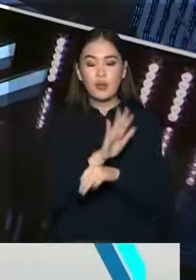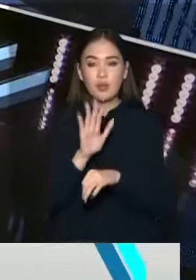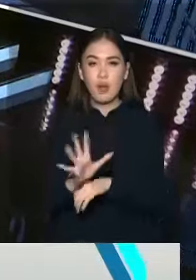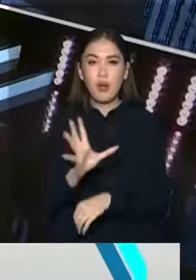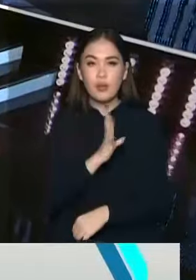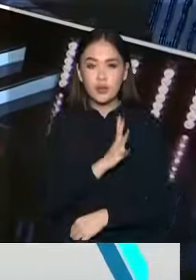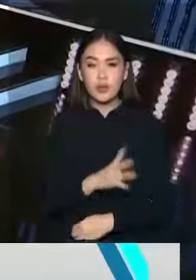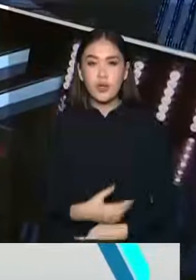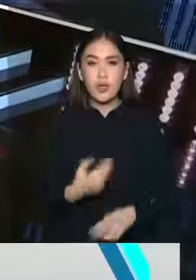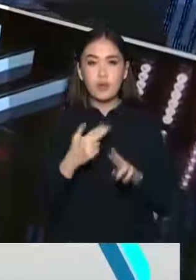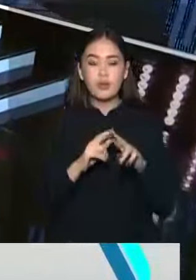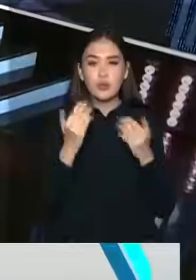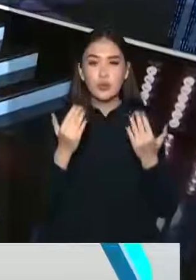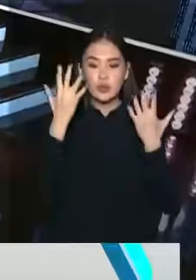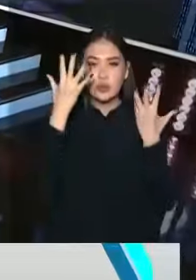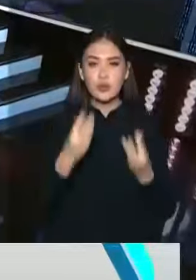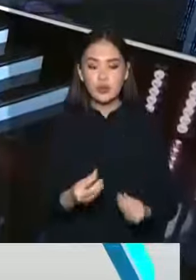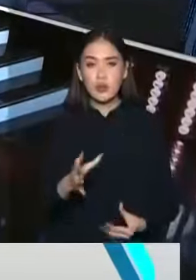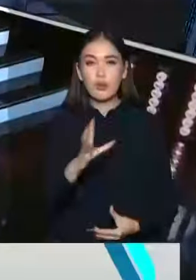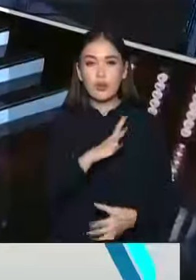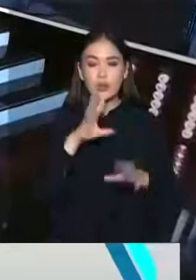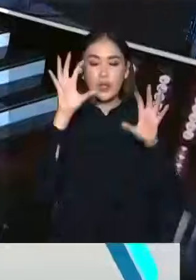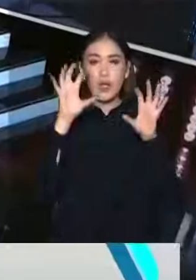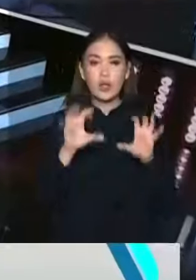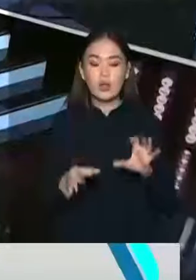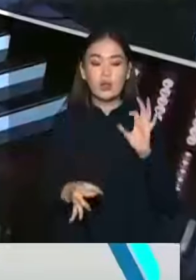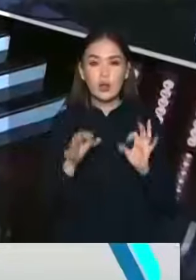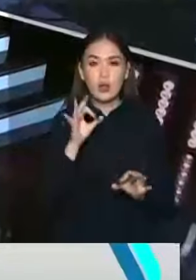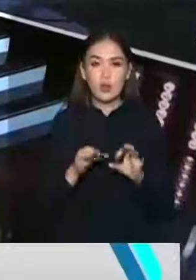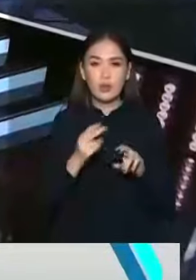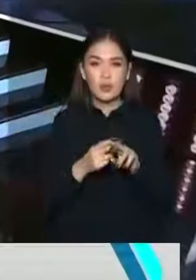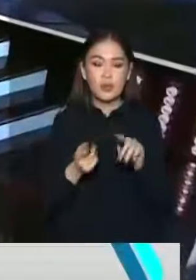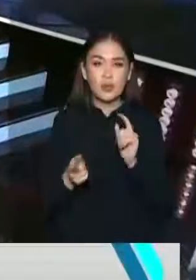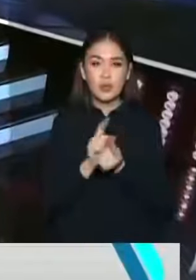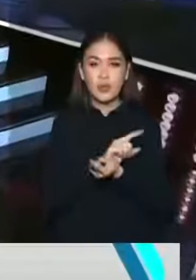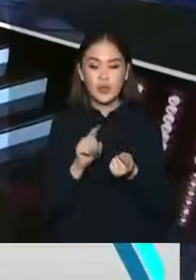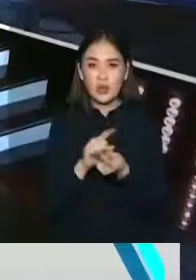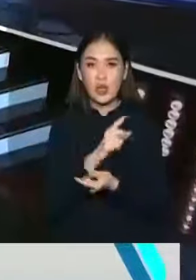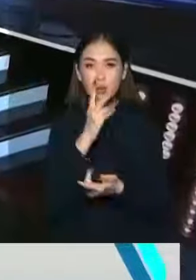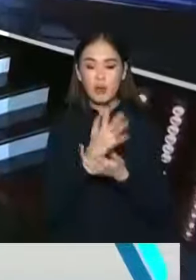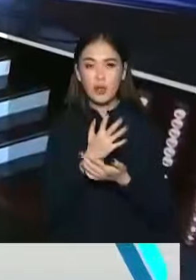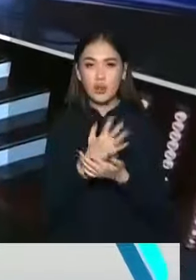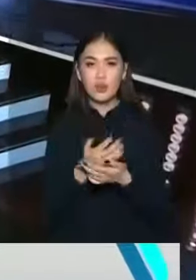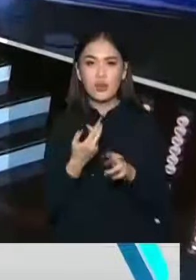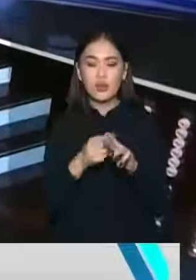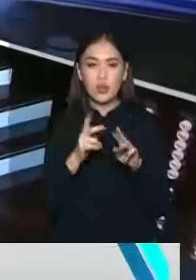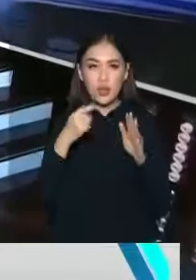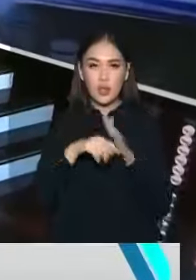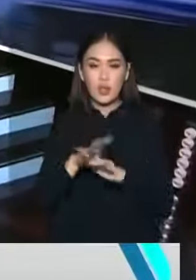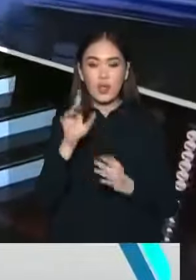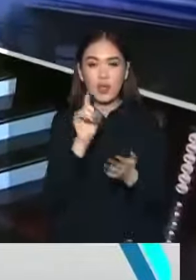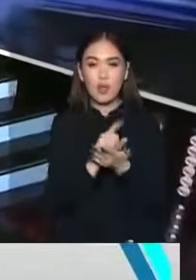болатын. Бүгінгі біраз заңнамалық нормаларға өзгерістер енгізілуде. Соның ішінде салық кодексі